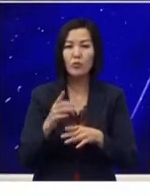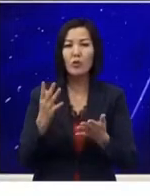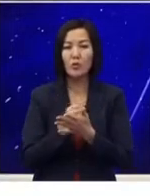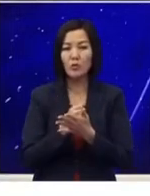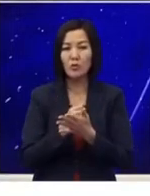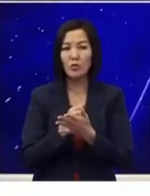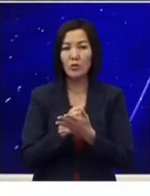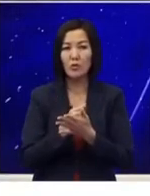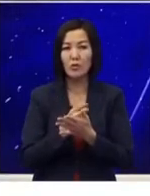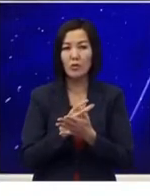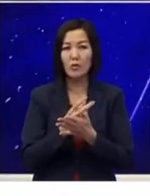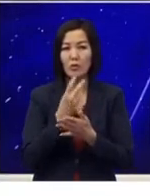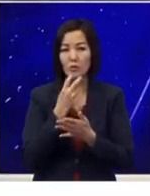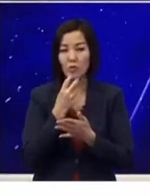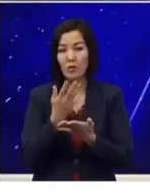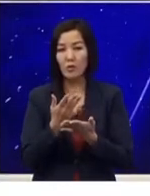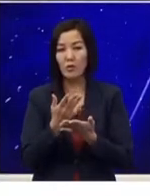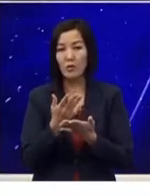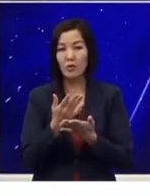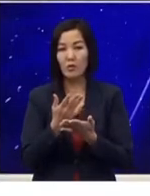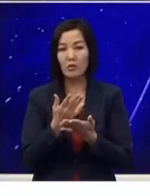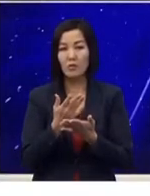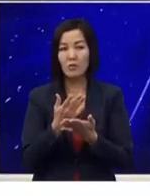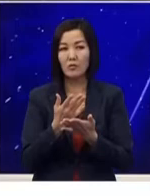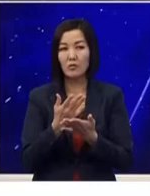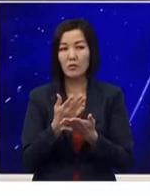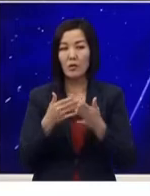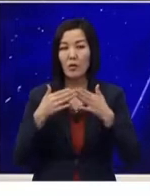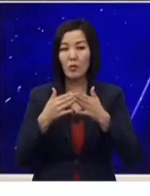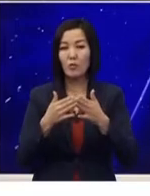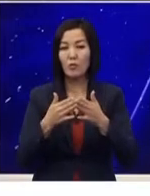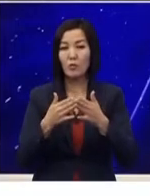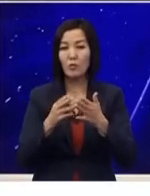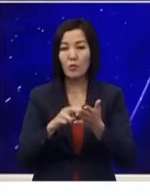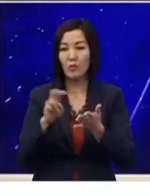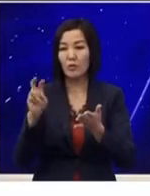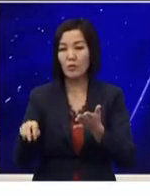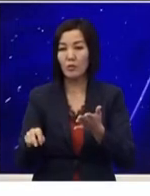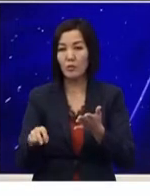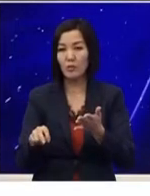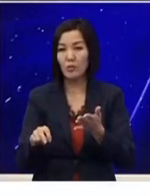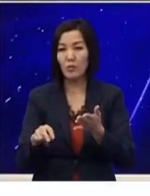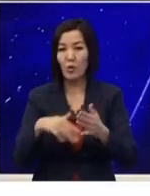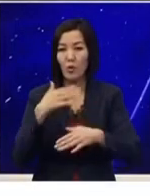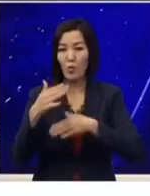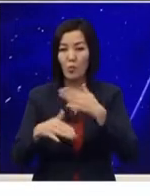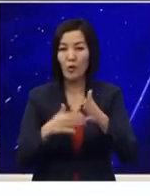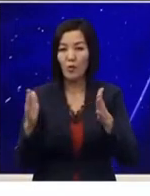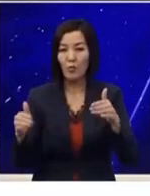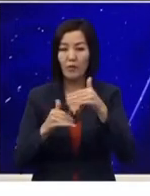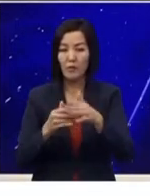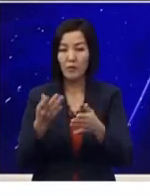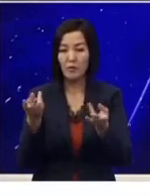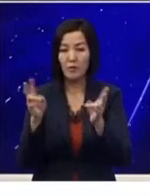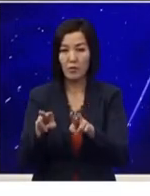нашел? И я тоже выплыл, лодку оттянул на берег. смотрим, упаковано, заскочивали